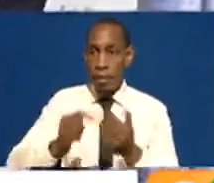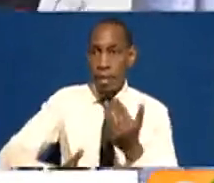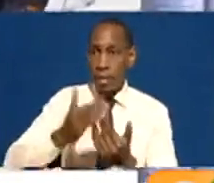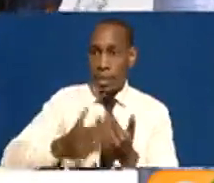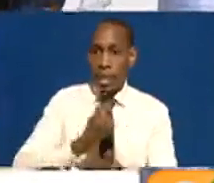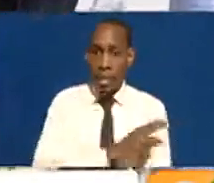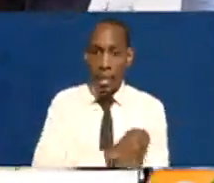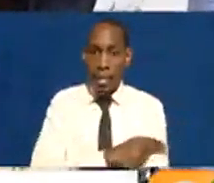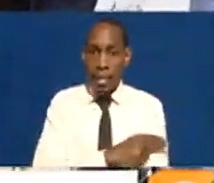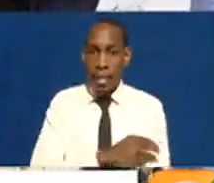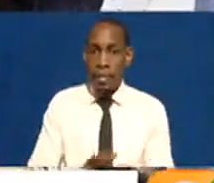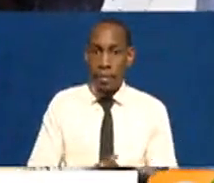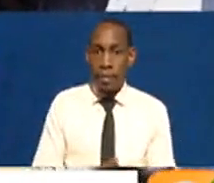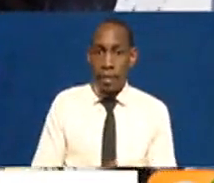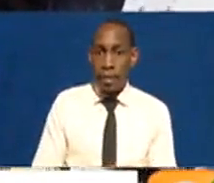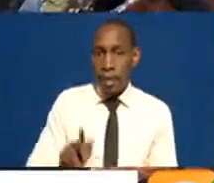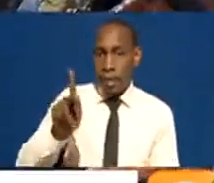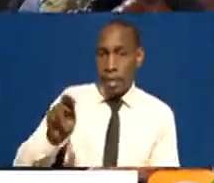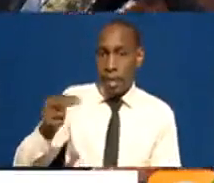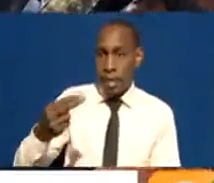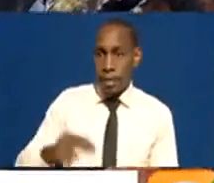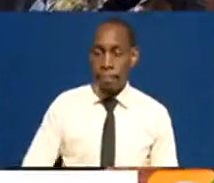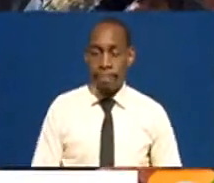matibabu katika hospitali ya kitaifa ya Kenyatta.